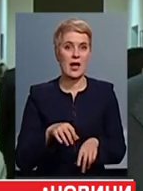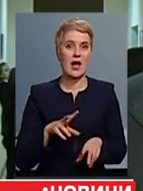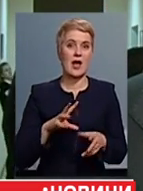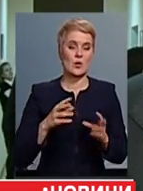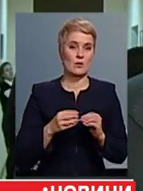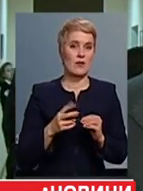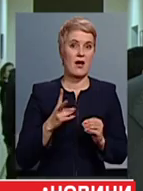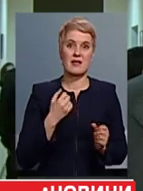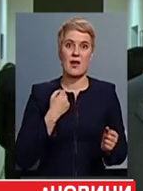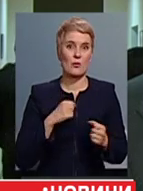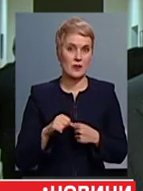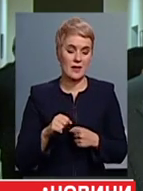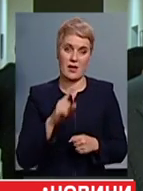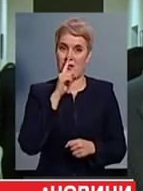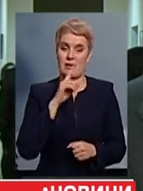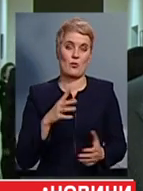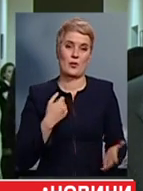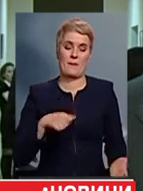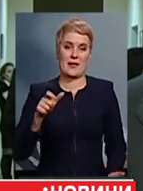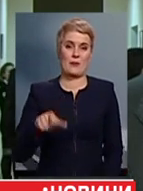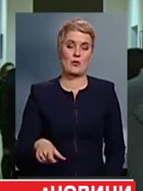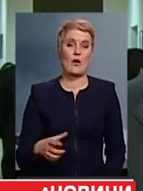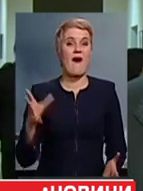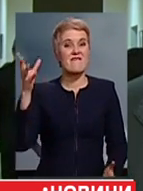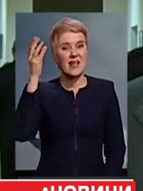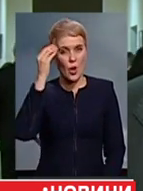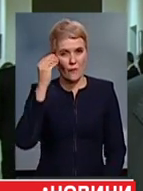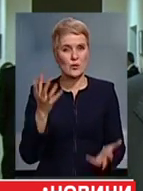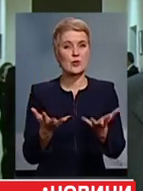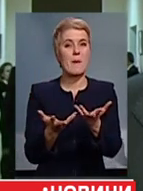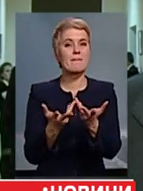нас не буде визначено переможця. Але враховуючи той перелік кандидатів,